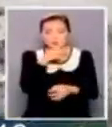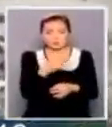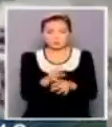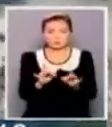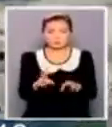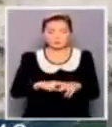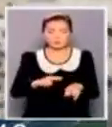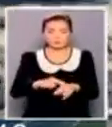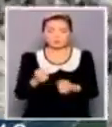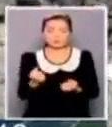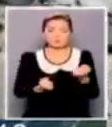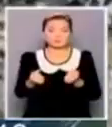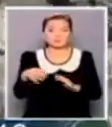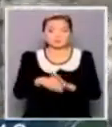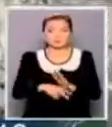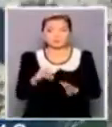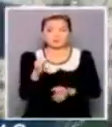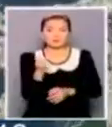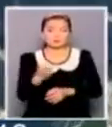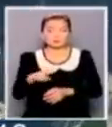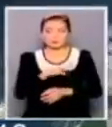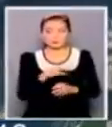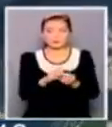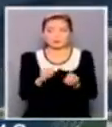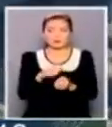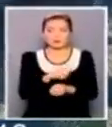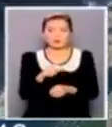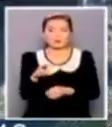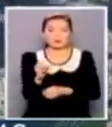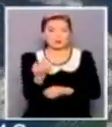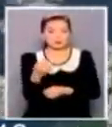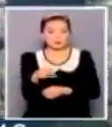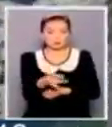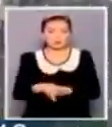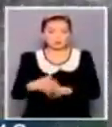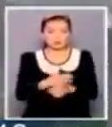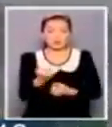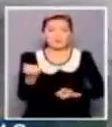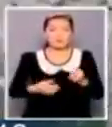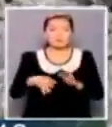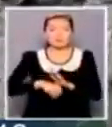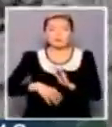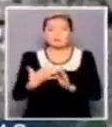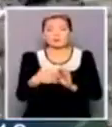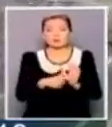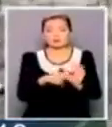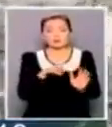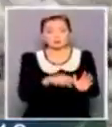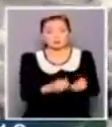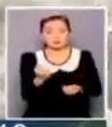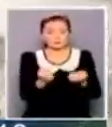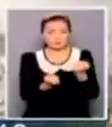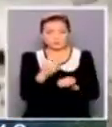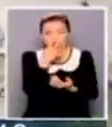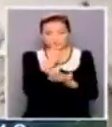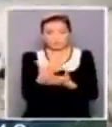департамента полиции, на автомашине Renault Duster находились граждане Макатского района. В машине были 57-летний водитель со